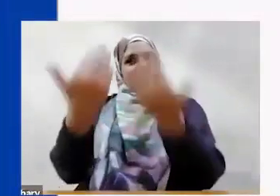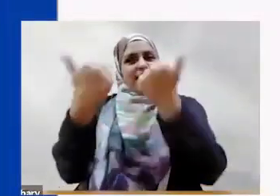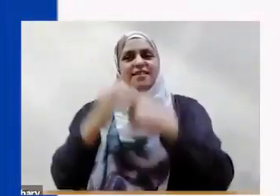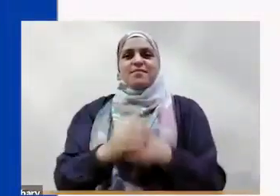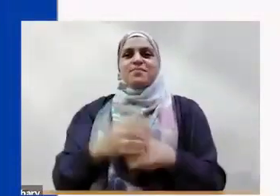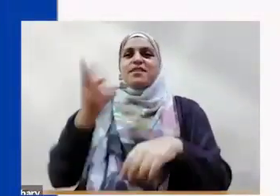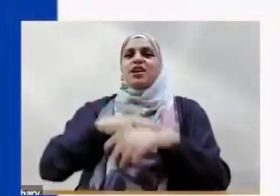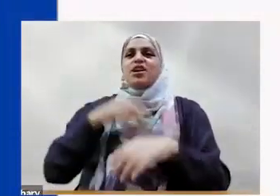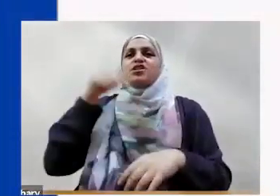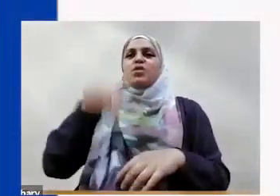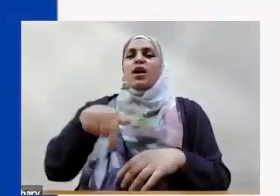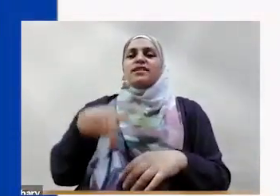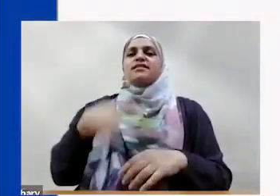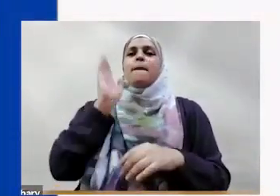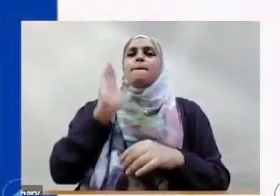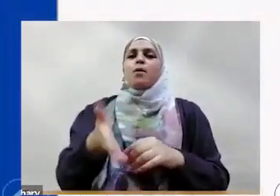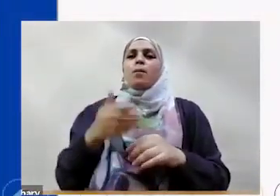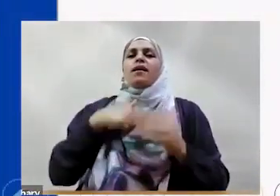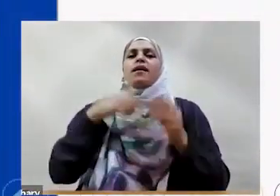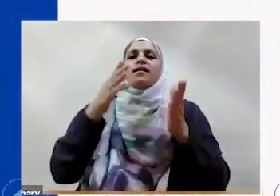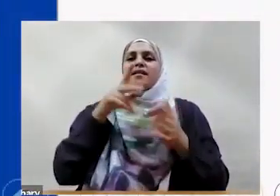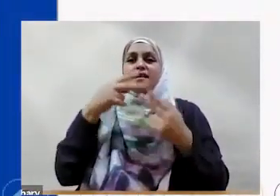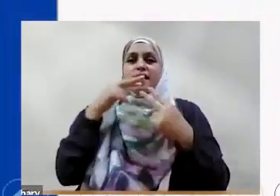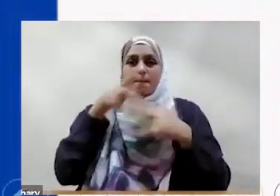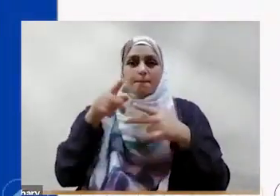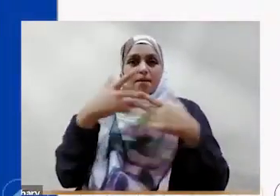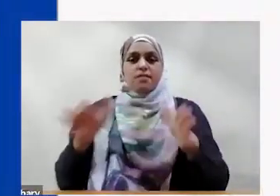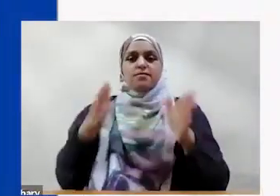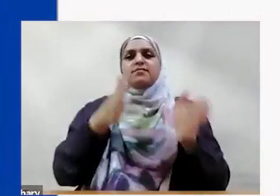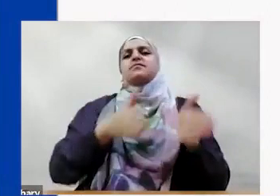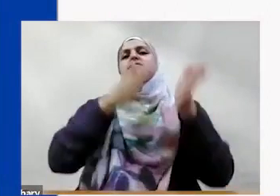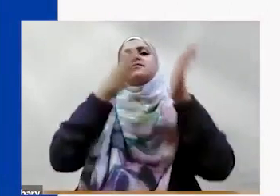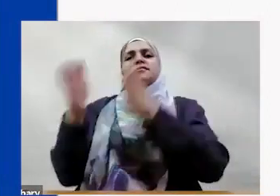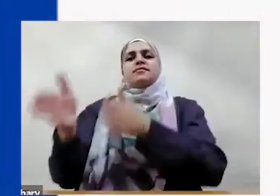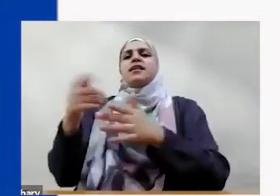ودلوقتي احنا ممكن ان احنا ننتقل